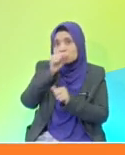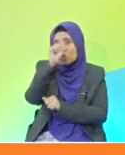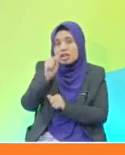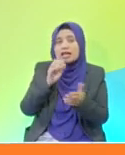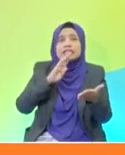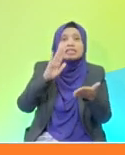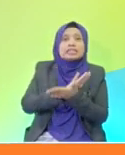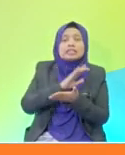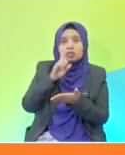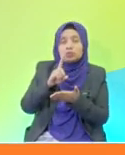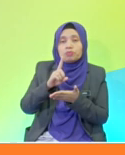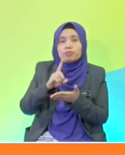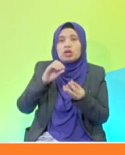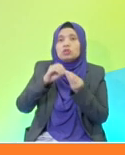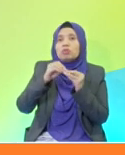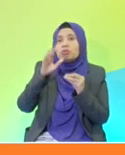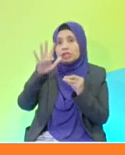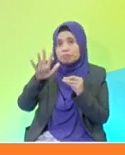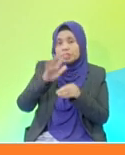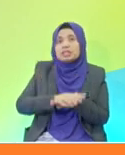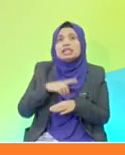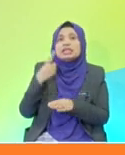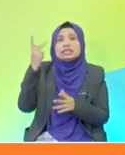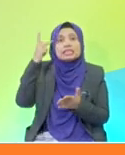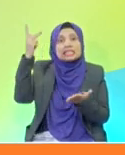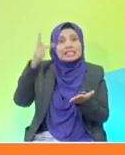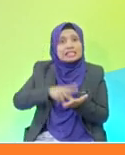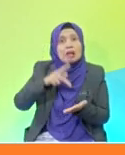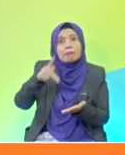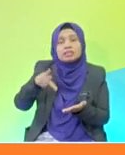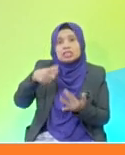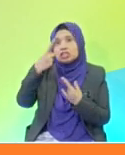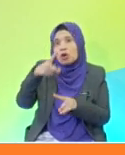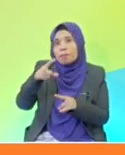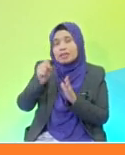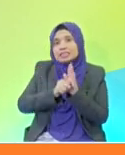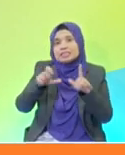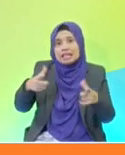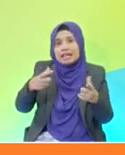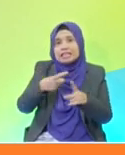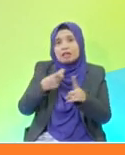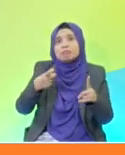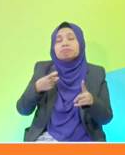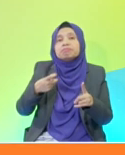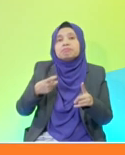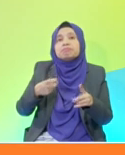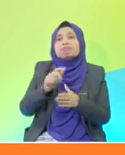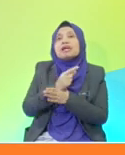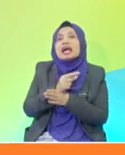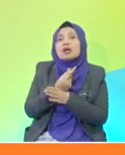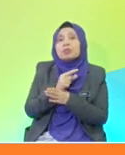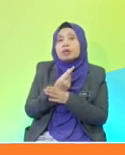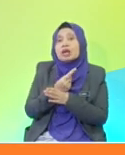1 dan yang kelima kita kenapa sih jawaban selain daripada jawaban tadi itu adalah pengganggu